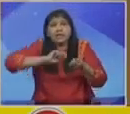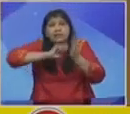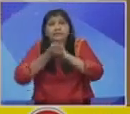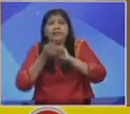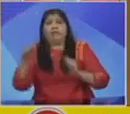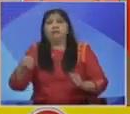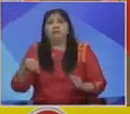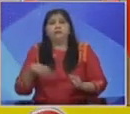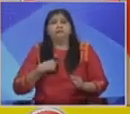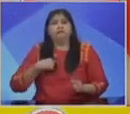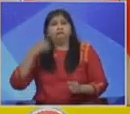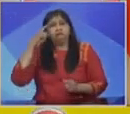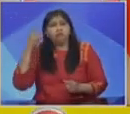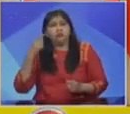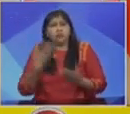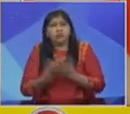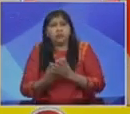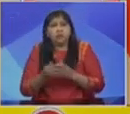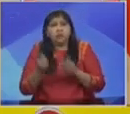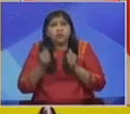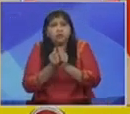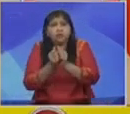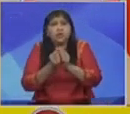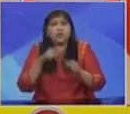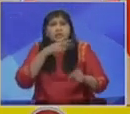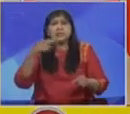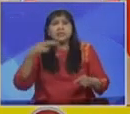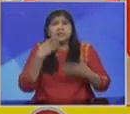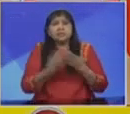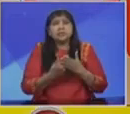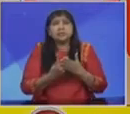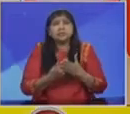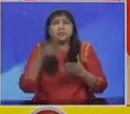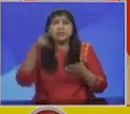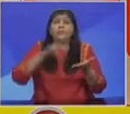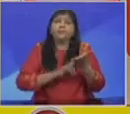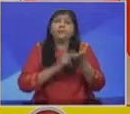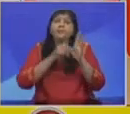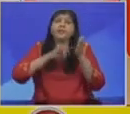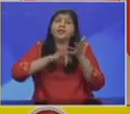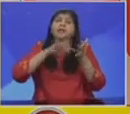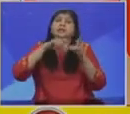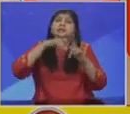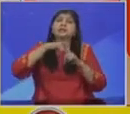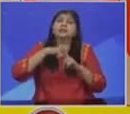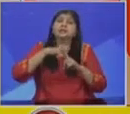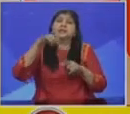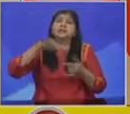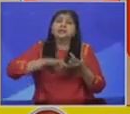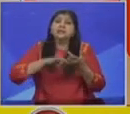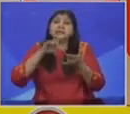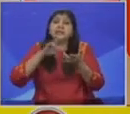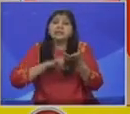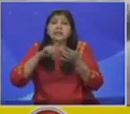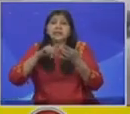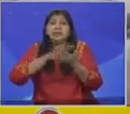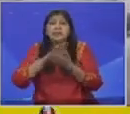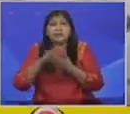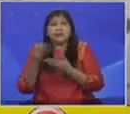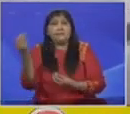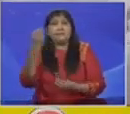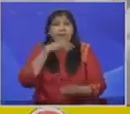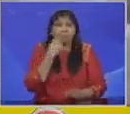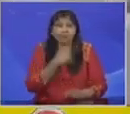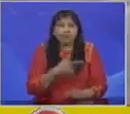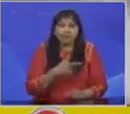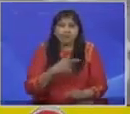इससे जुड़ा हुआ एक बहुत अच्छा संदेश मुझे नासिक के स्नेहिल जी ने भी भेजा है। स्नेहिल